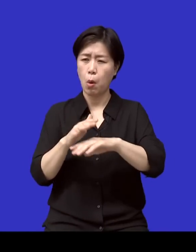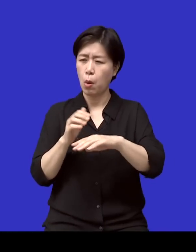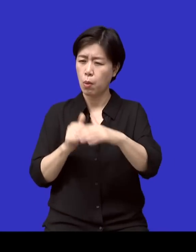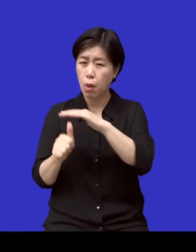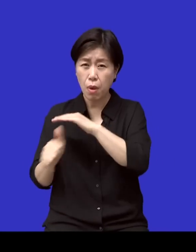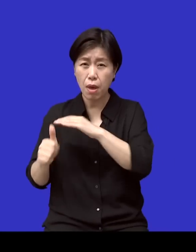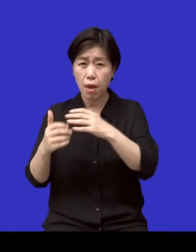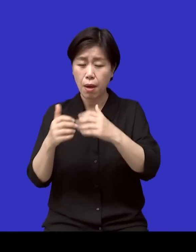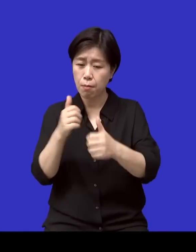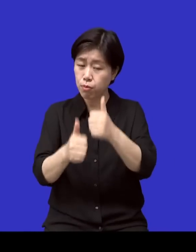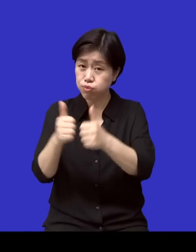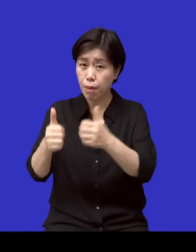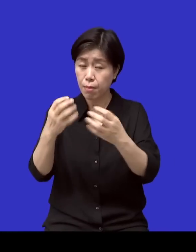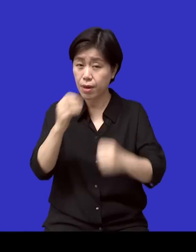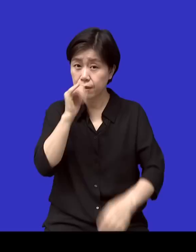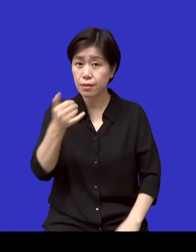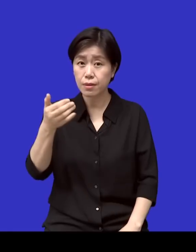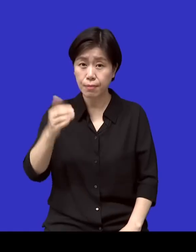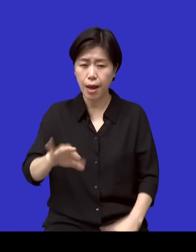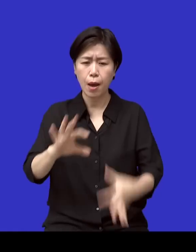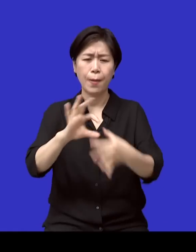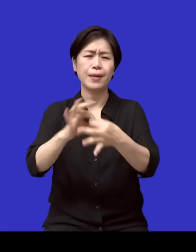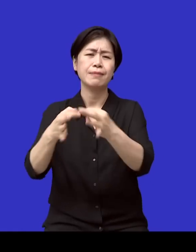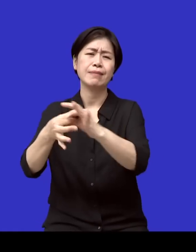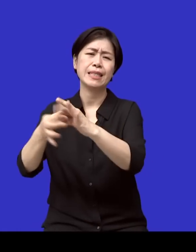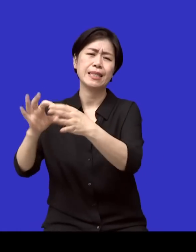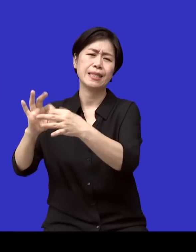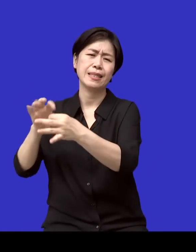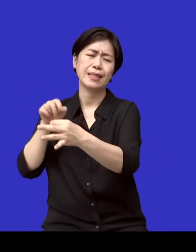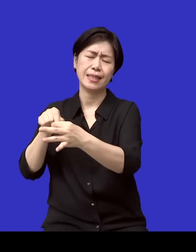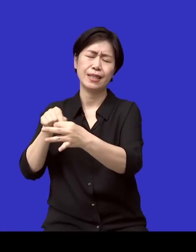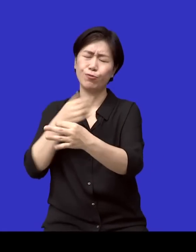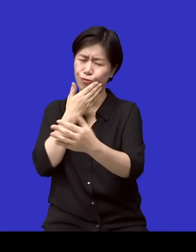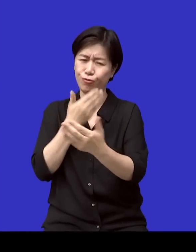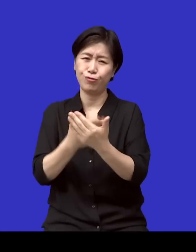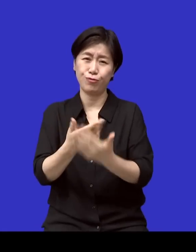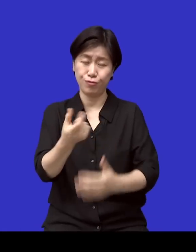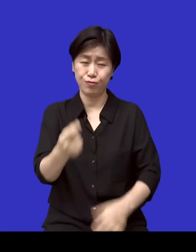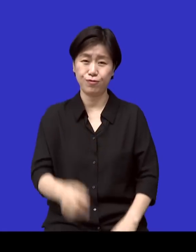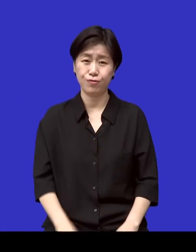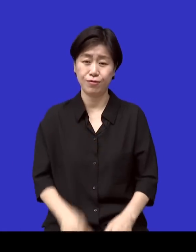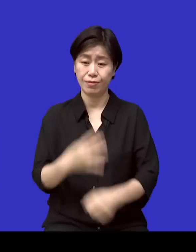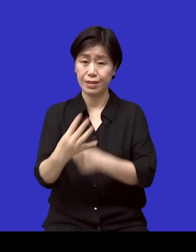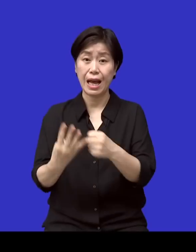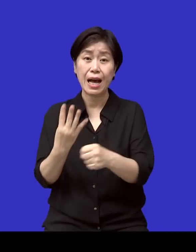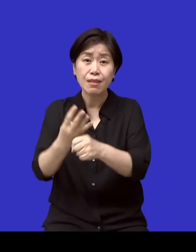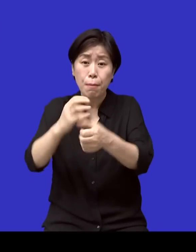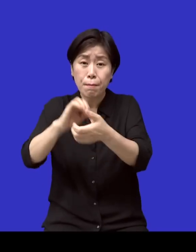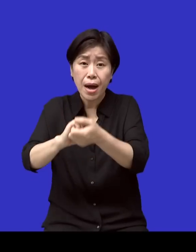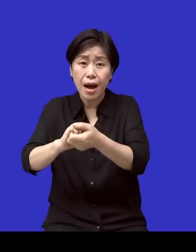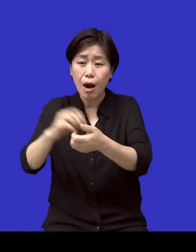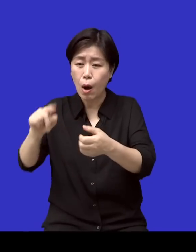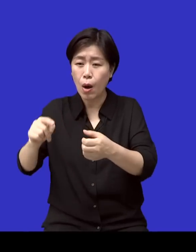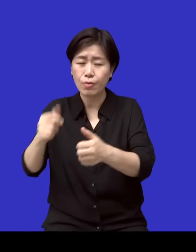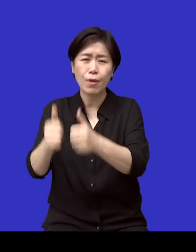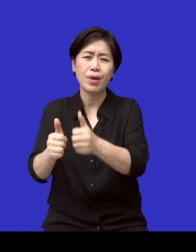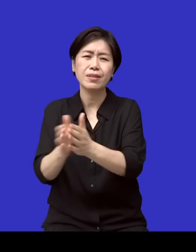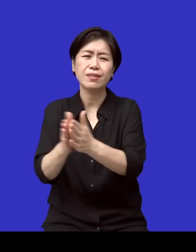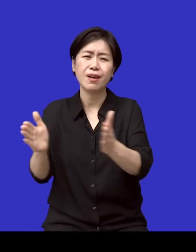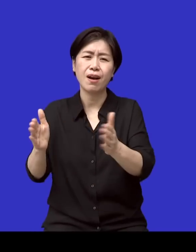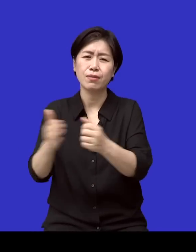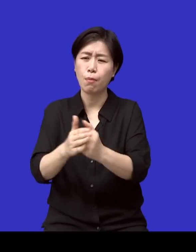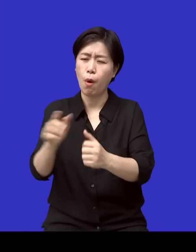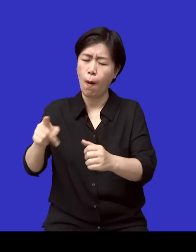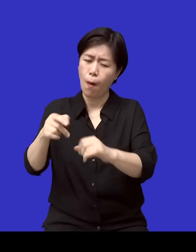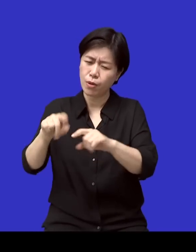올림픽이라는 가진 그죠. 전 세계 사람들이 특히 뭐 비인기 종목 같은 경우에는 네. 4년에 한 번 그 종목을 보게 되잖아요. 많은 그렇죠. 사람들이. 그러니까 더 나가고